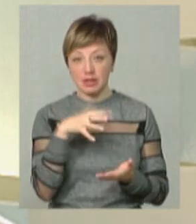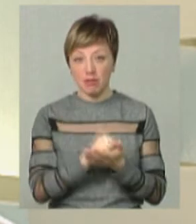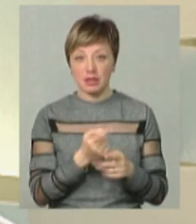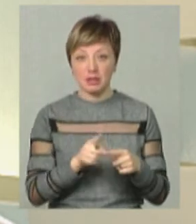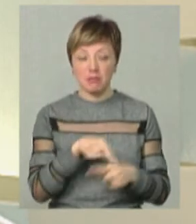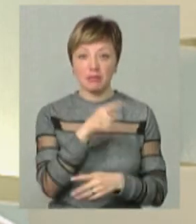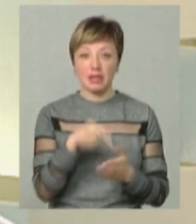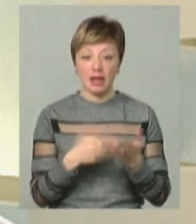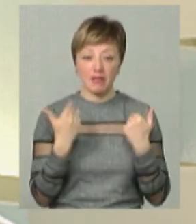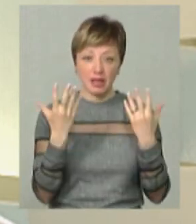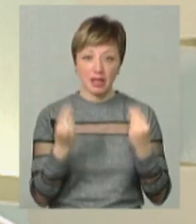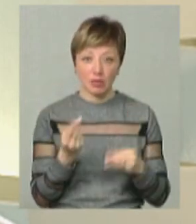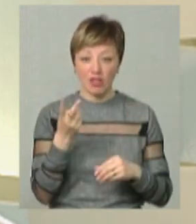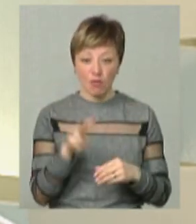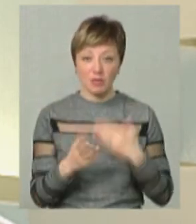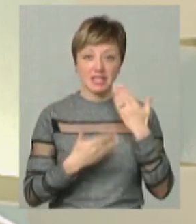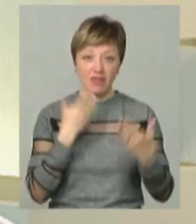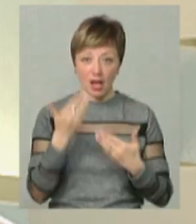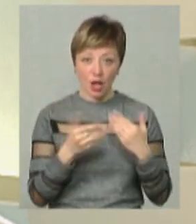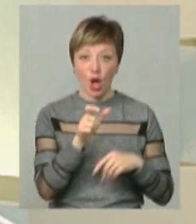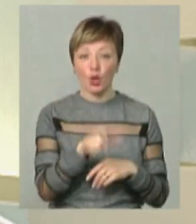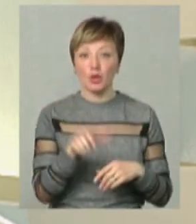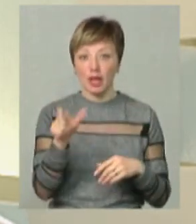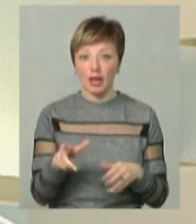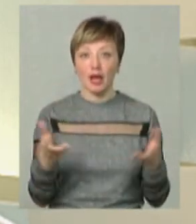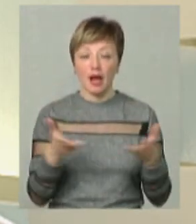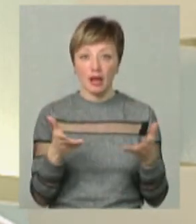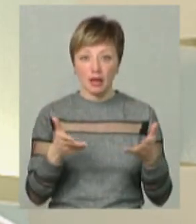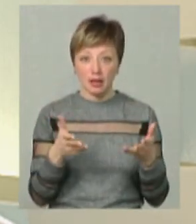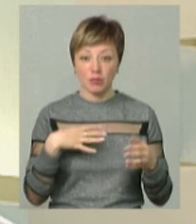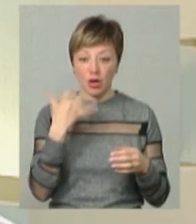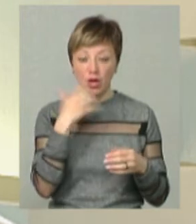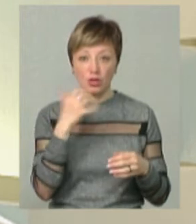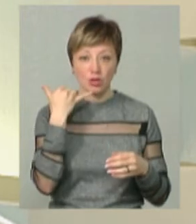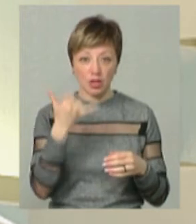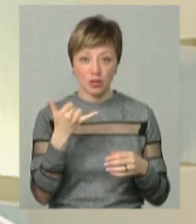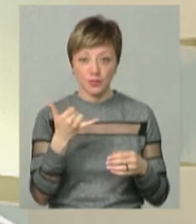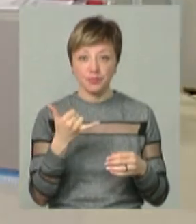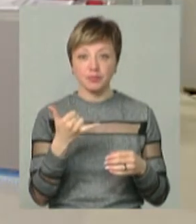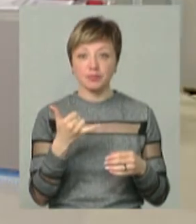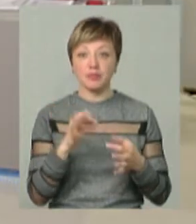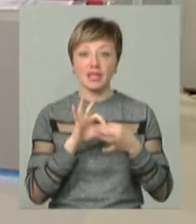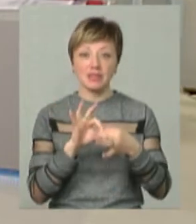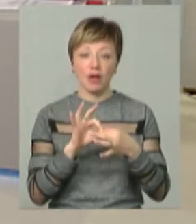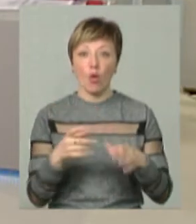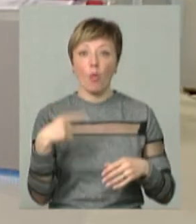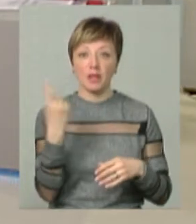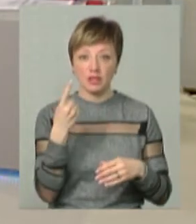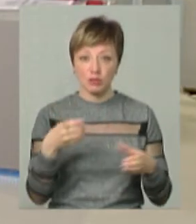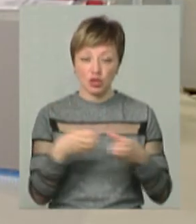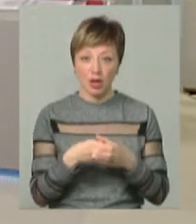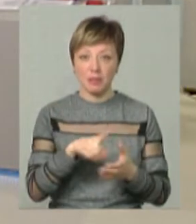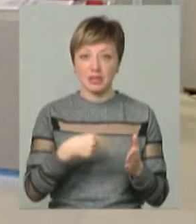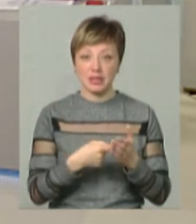цим питанням на ці вихідні по двом зверненням людей, які надійшли на гарячу лінію, і зв'язувалася із обласним штабом,